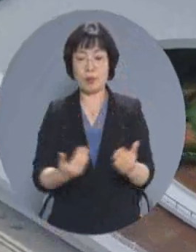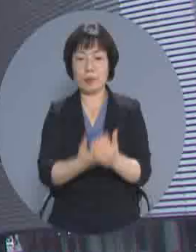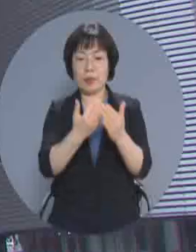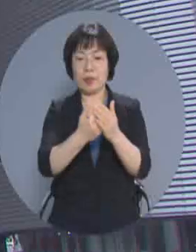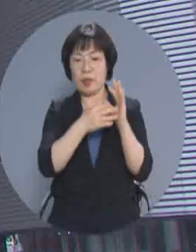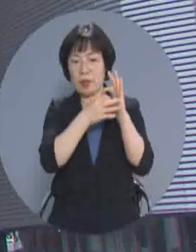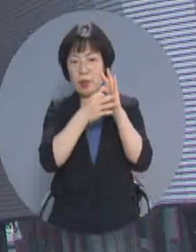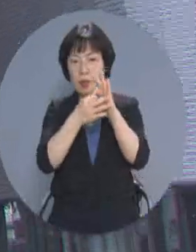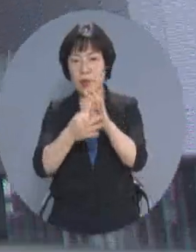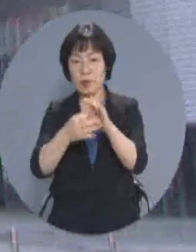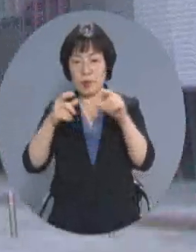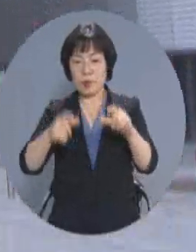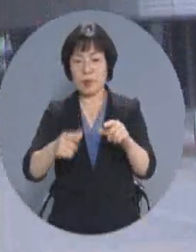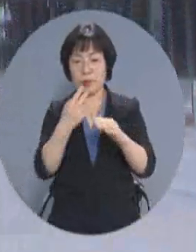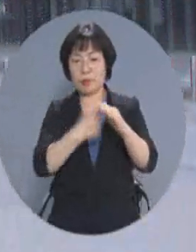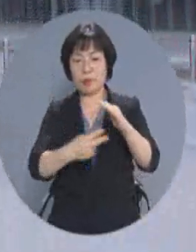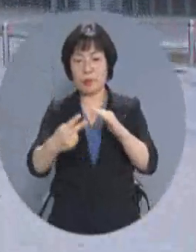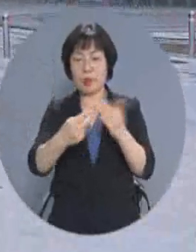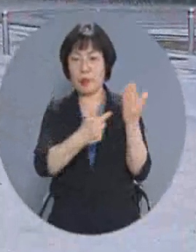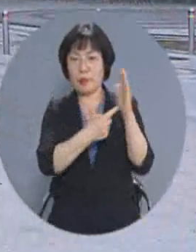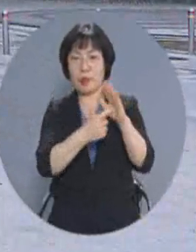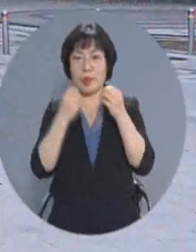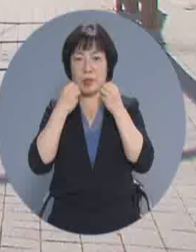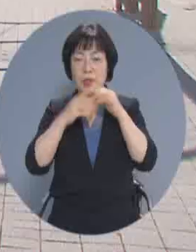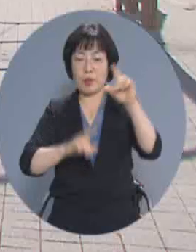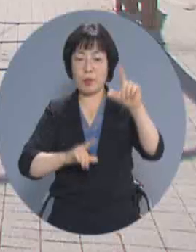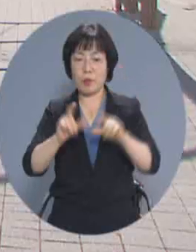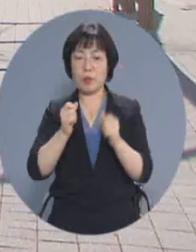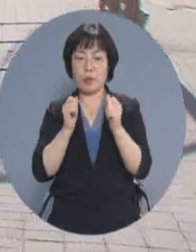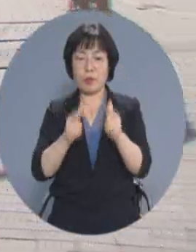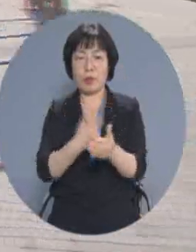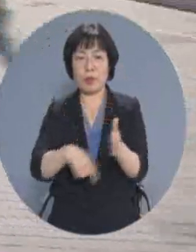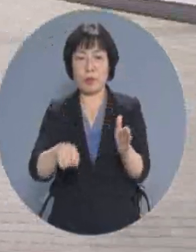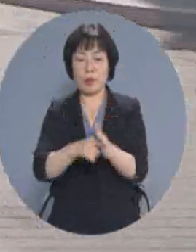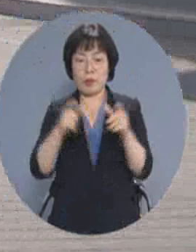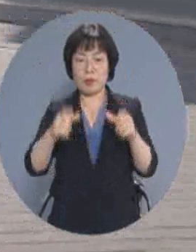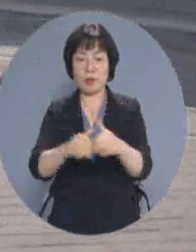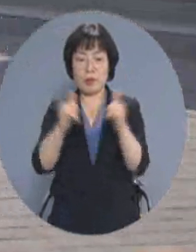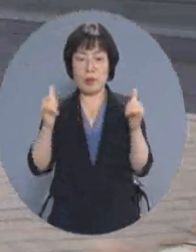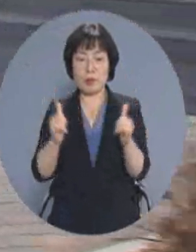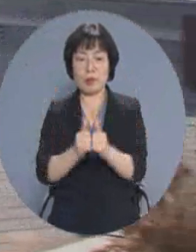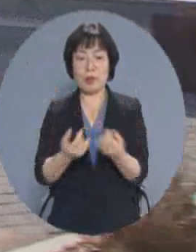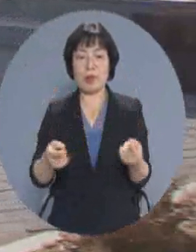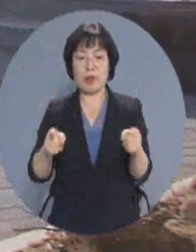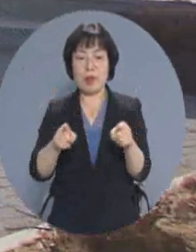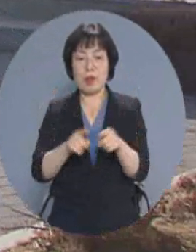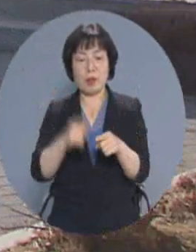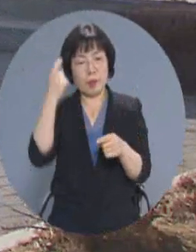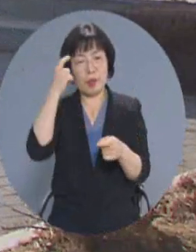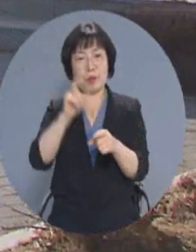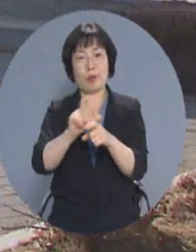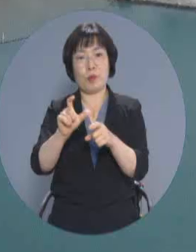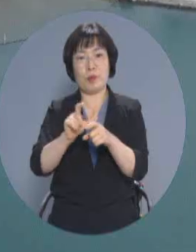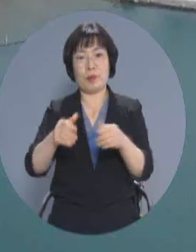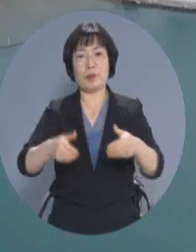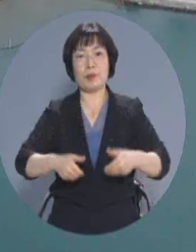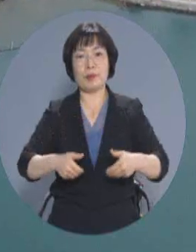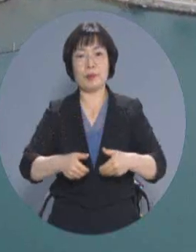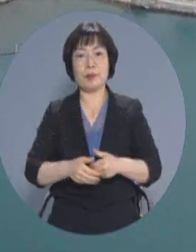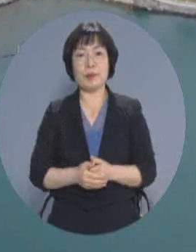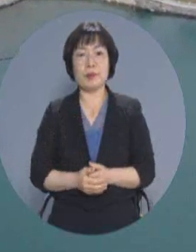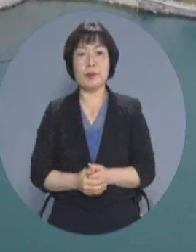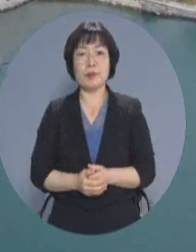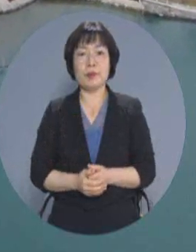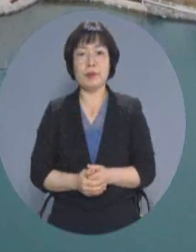지속 가능한 지역의 미래 비전을 제시하는 새로운 모델이 될 수 있도록 지역사회가 함께 머리를 모아야 할 때입니다. MBC